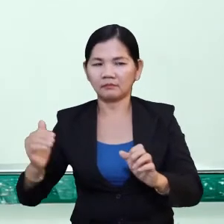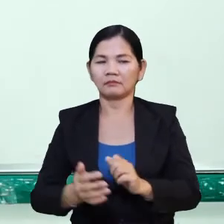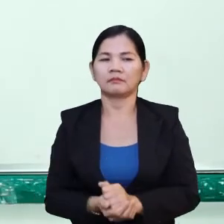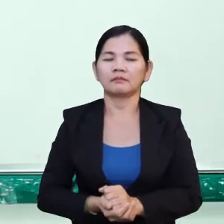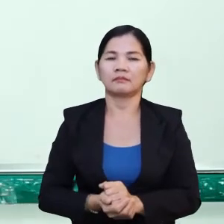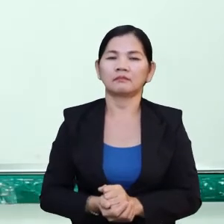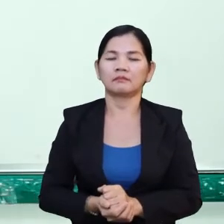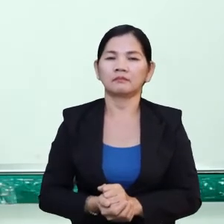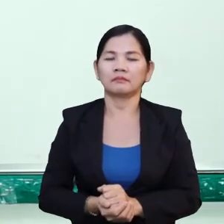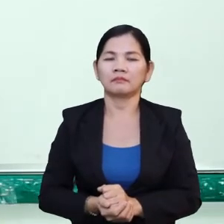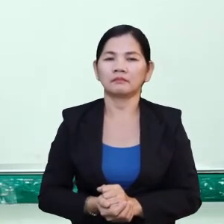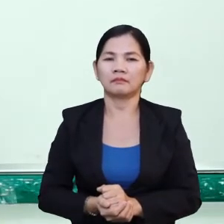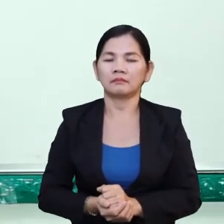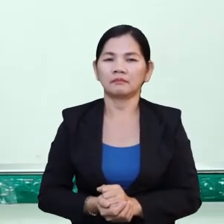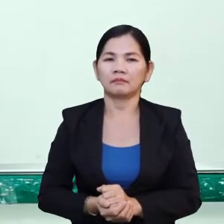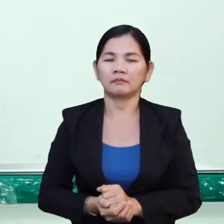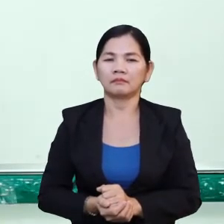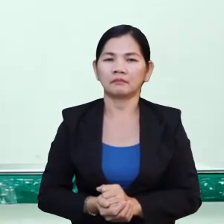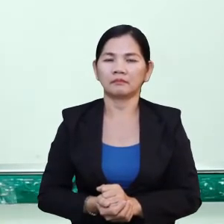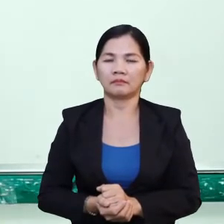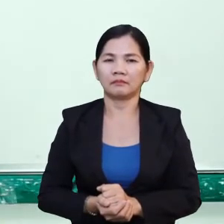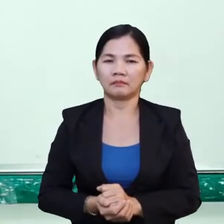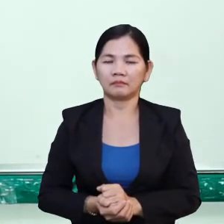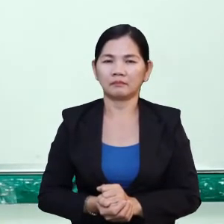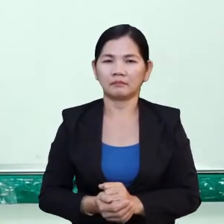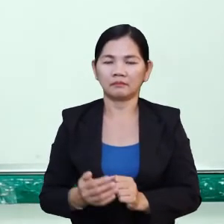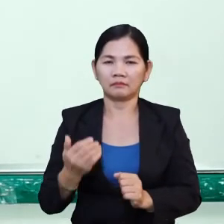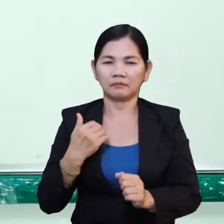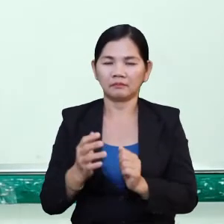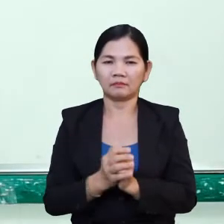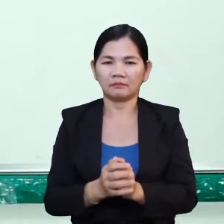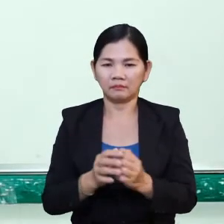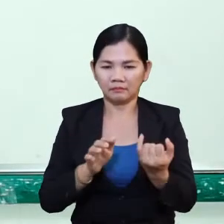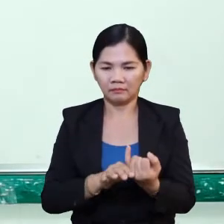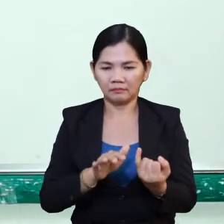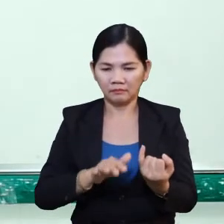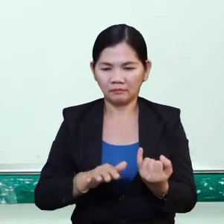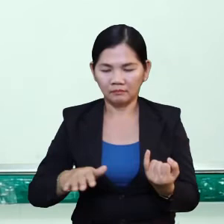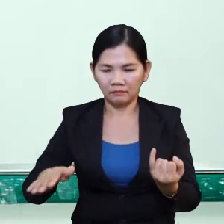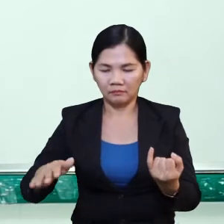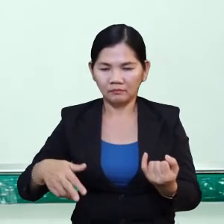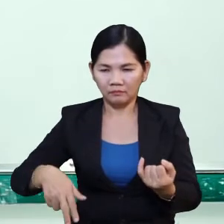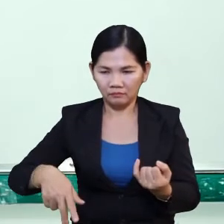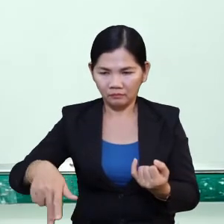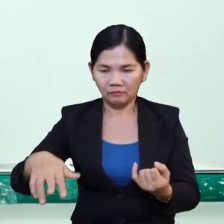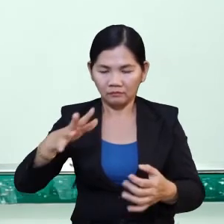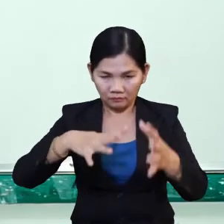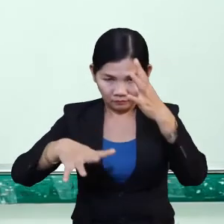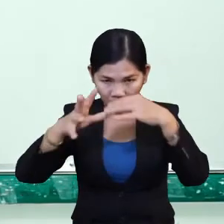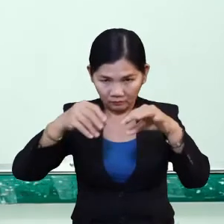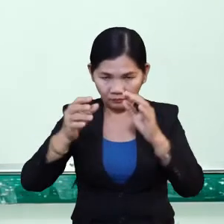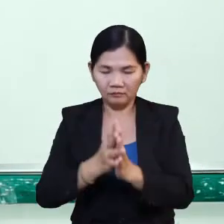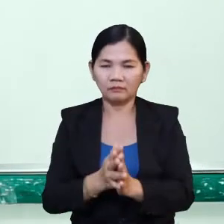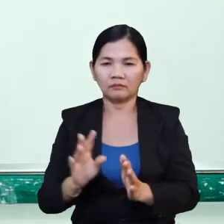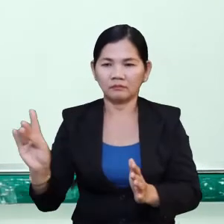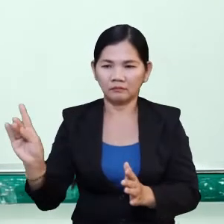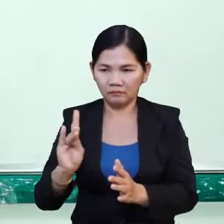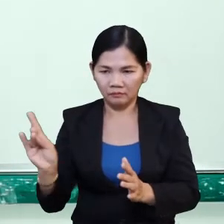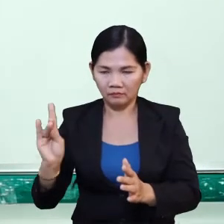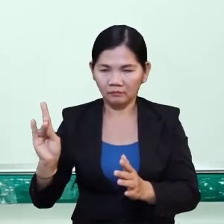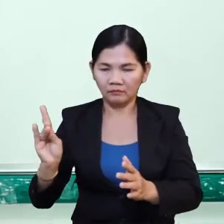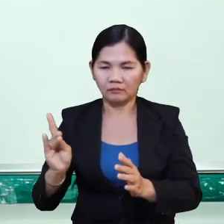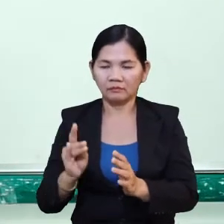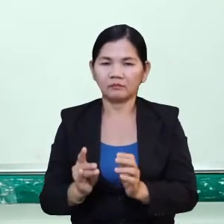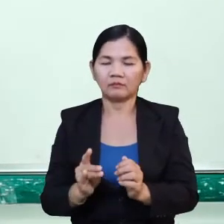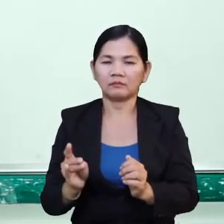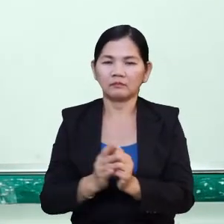ចាមានអីទីកូនចាមានរូបក្មេងដើរទៅរៀនចាមានរូបសត្វចាគឺស